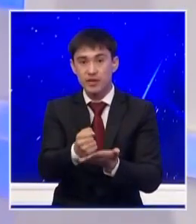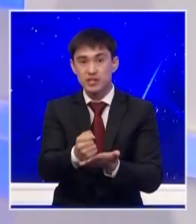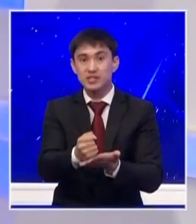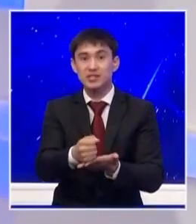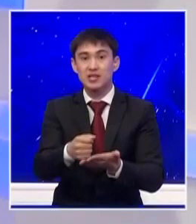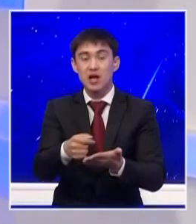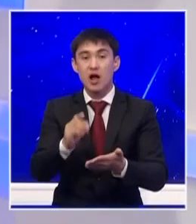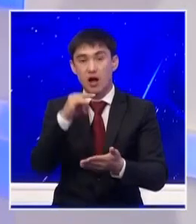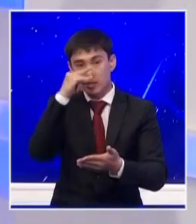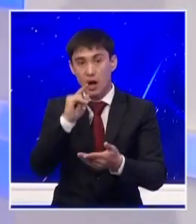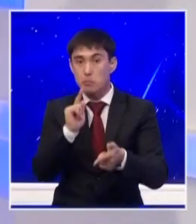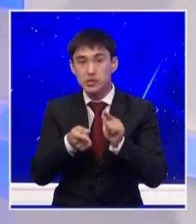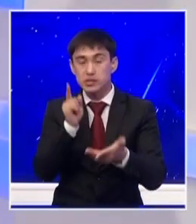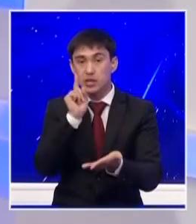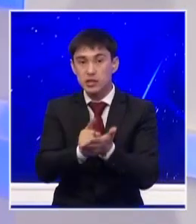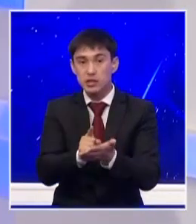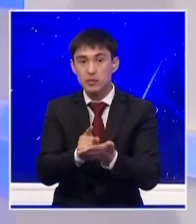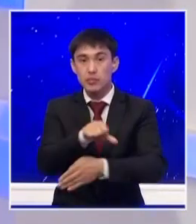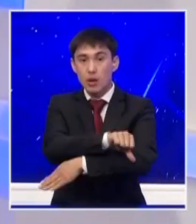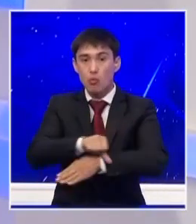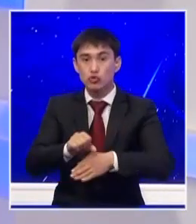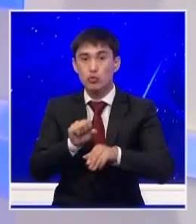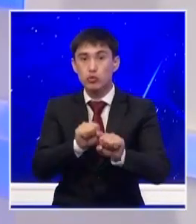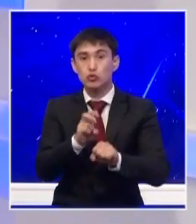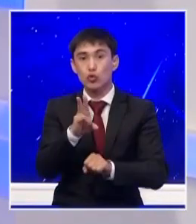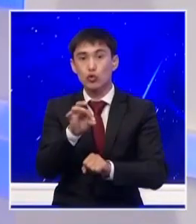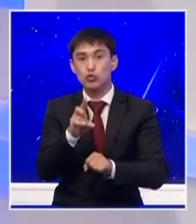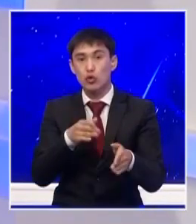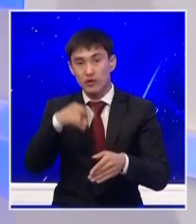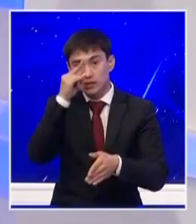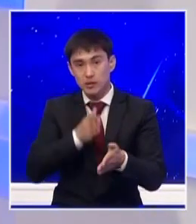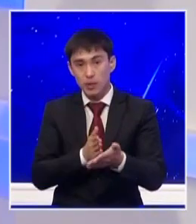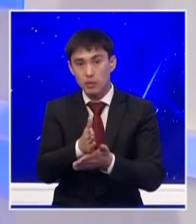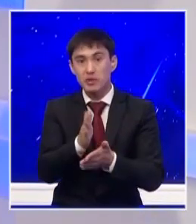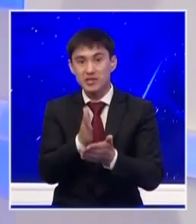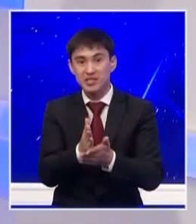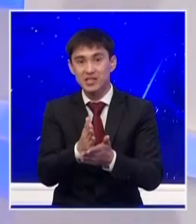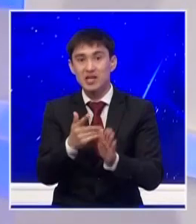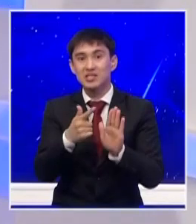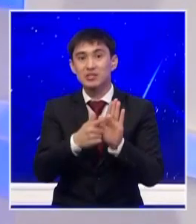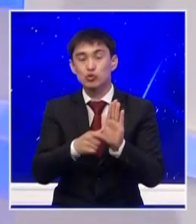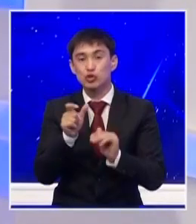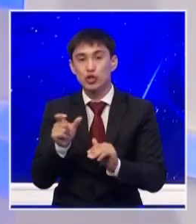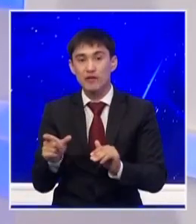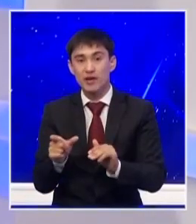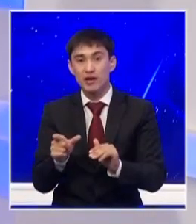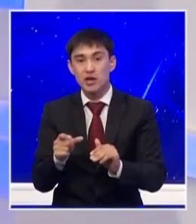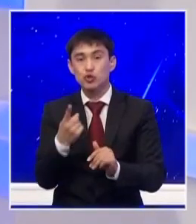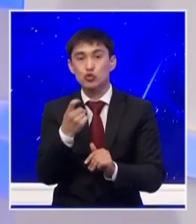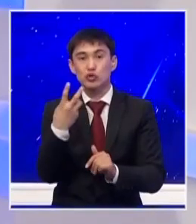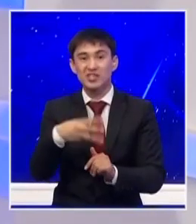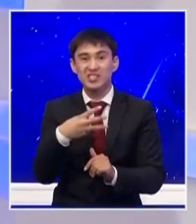обязательным к примеру таможенный пост нурлыжоу в казахстанском направлении пересекают порядка 700 человек и около